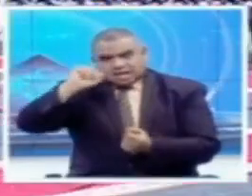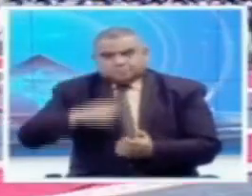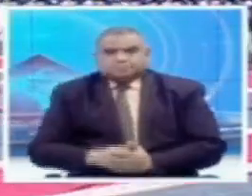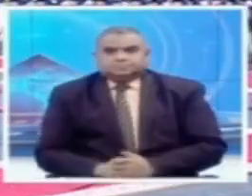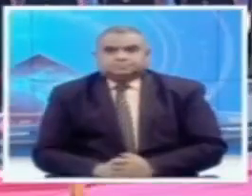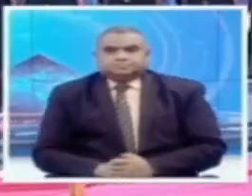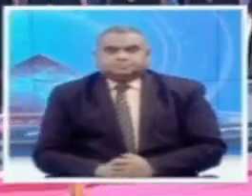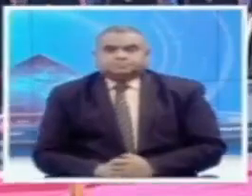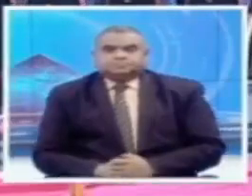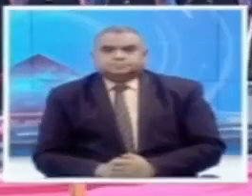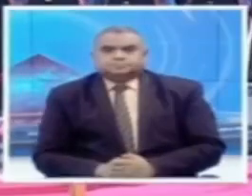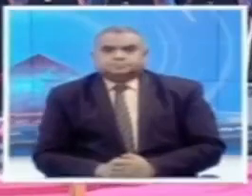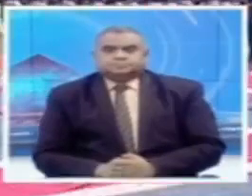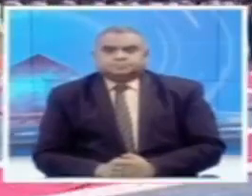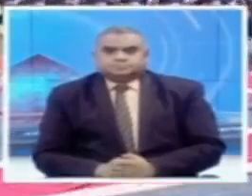سلام.